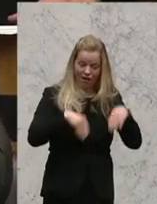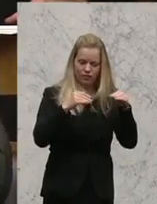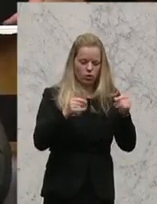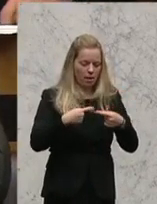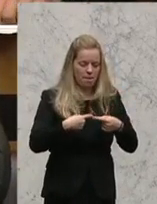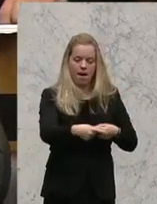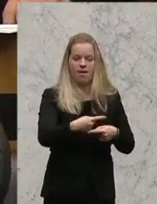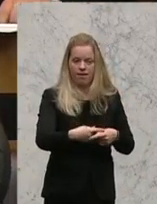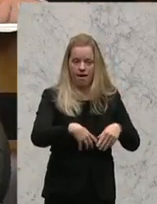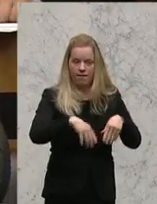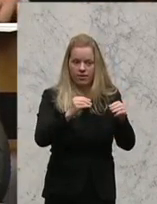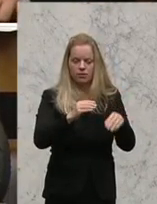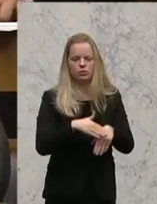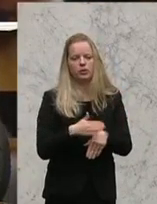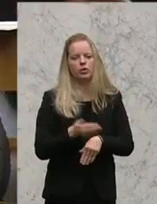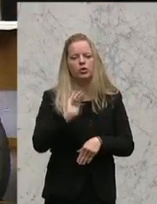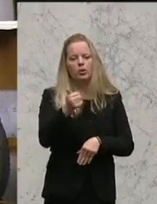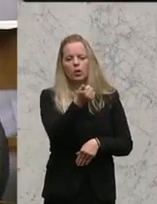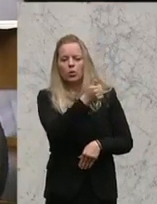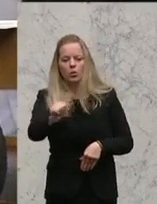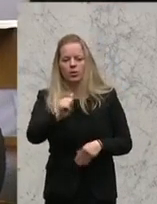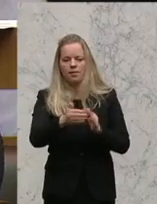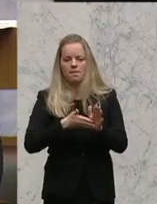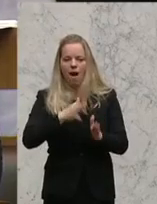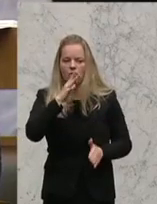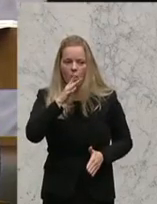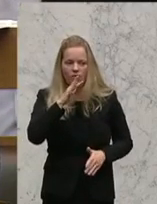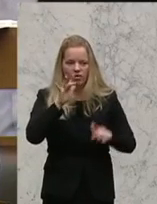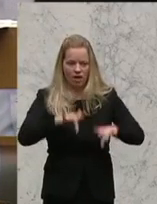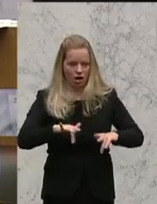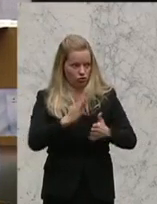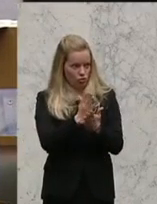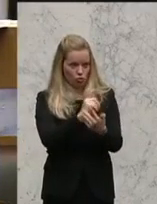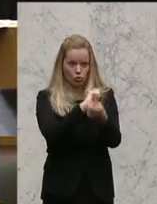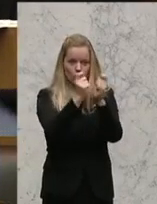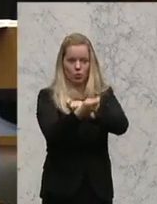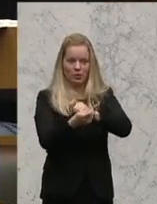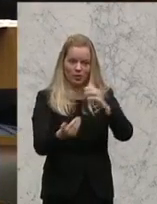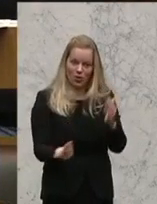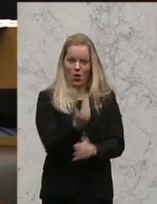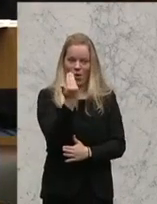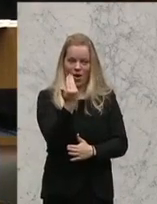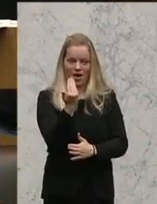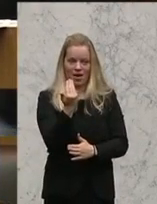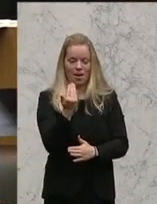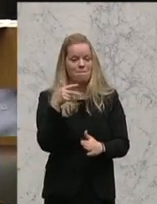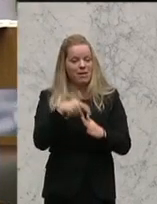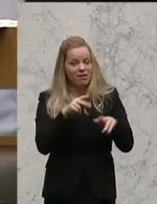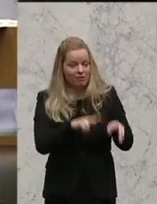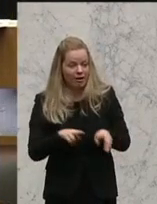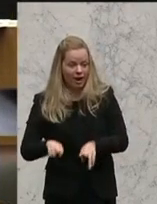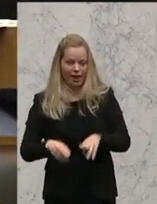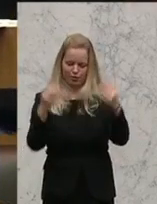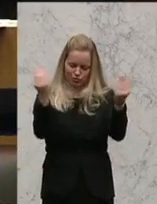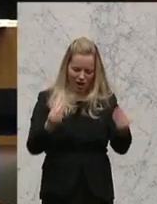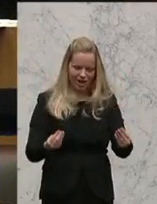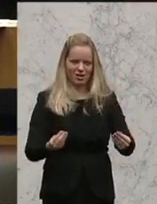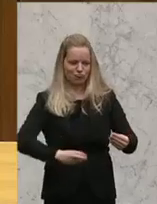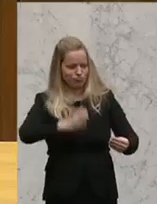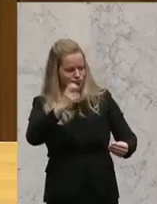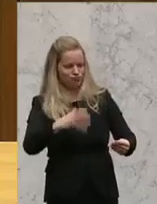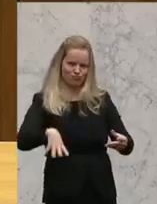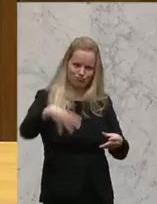über 100 Bahnhöfe in ganz Österreich werden renoviert, revitalisiert, behindertengerecht gestaltet und